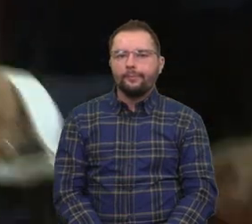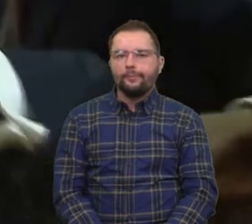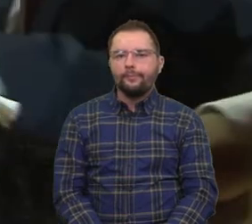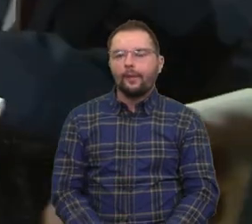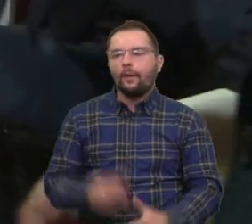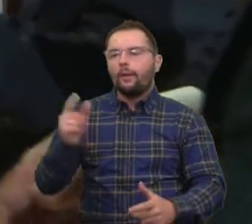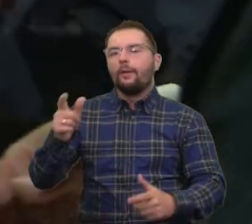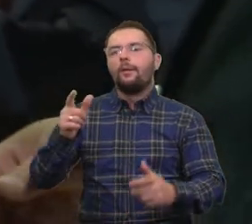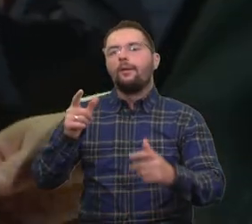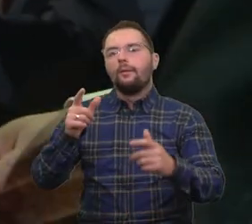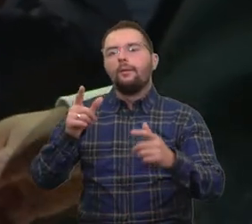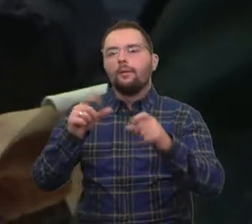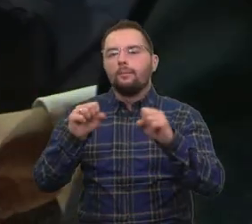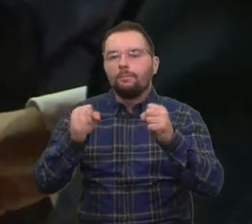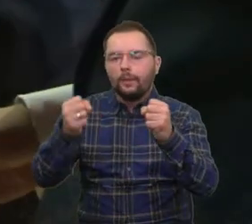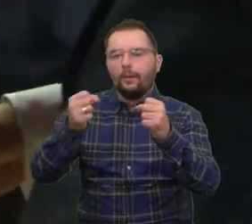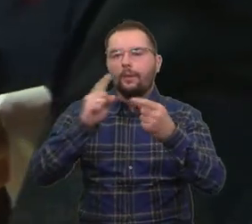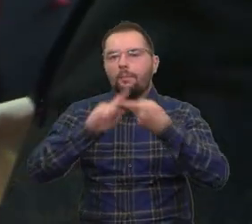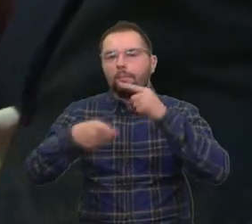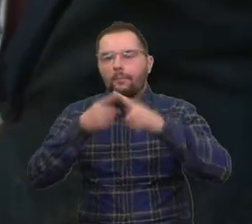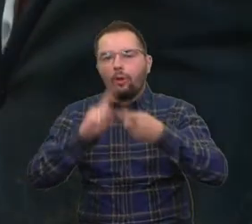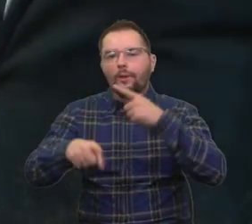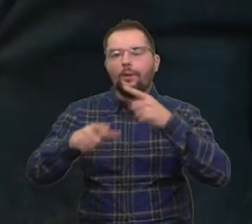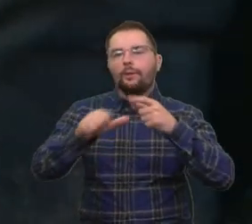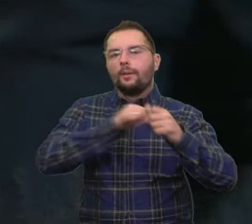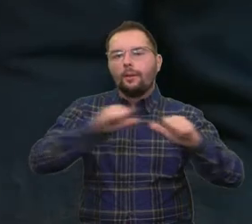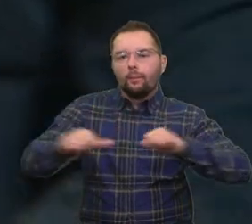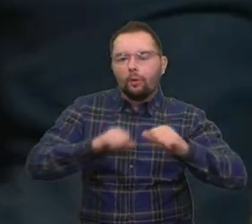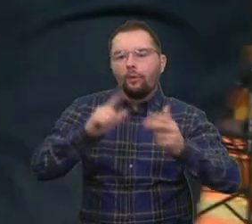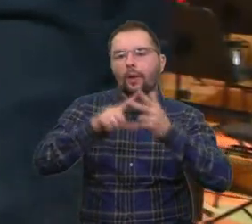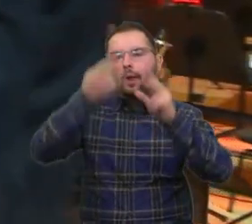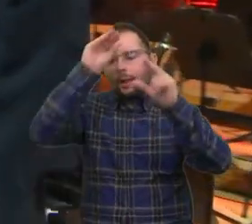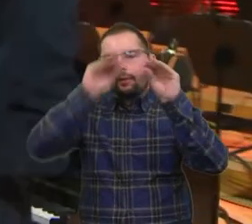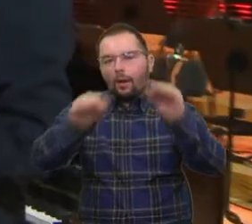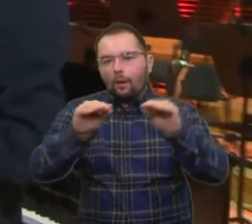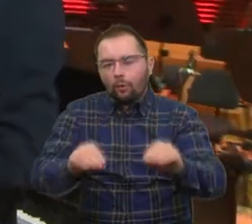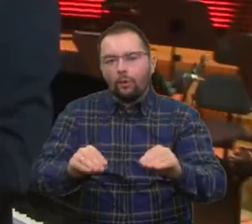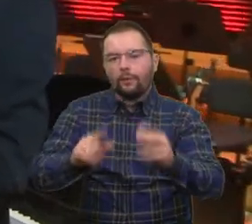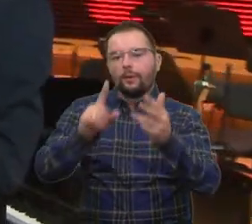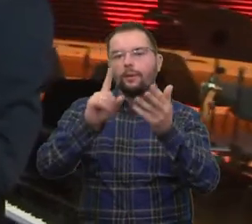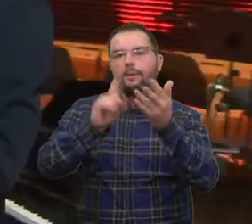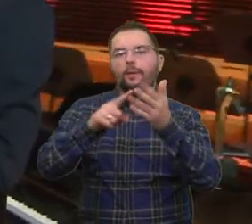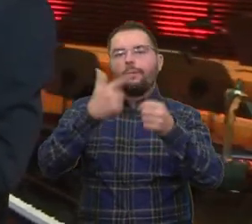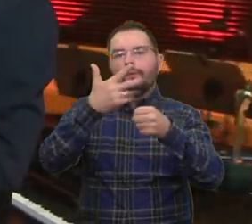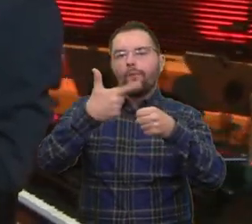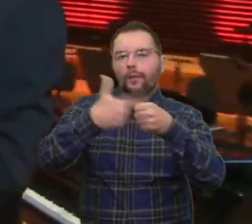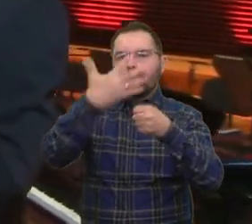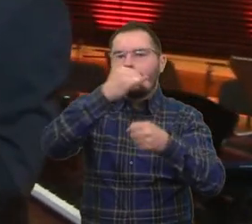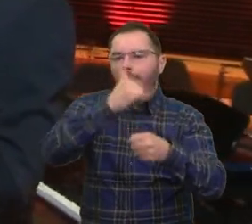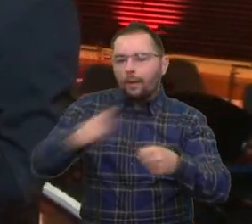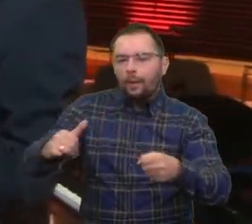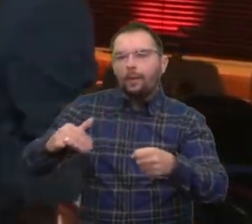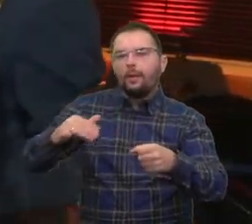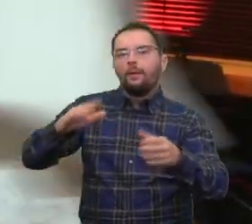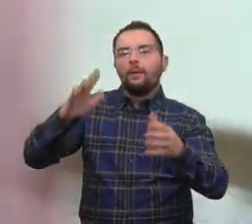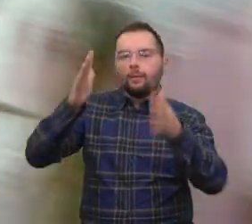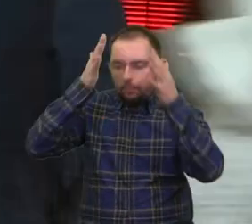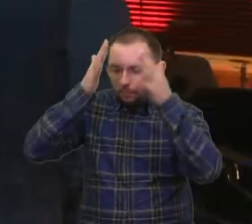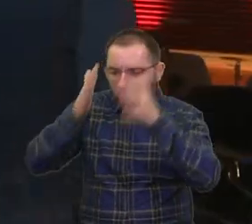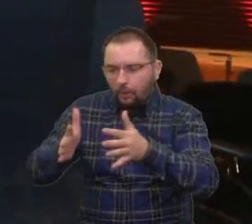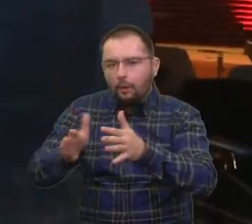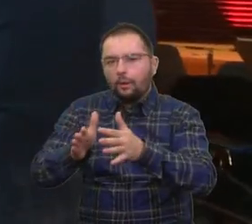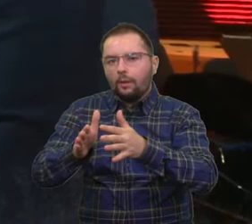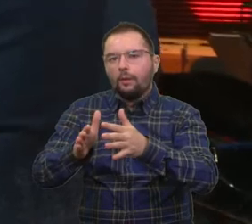Czynni politycy, czynni samorządowcy, czynni naukowcy w tym gronie 25 lat temu pochylili się